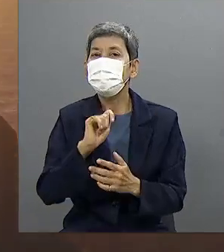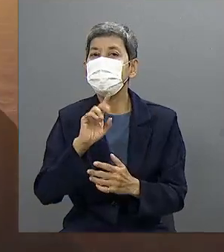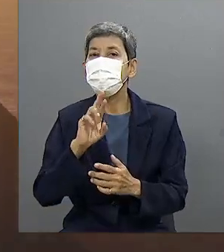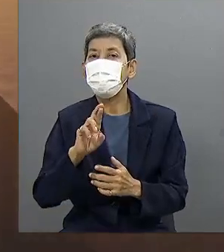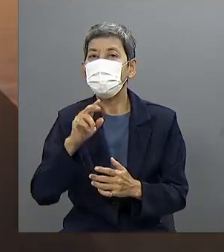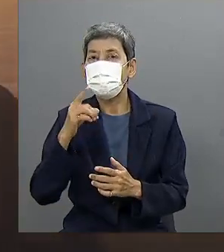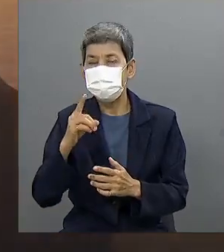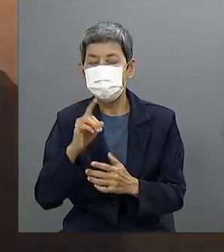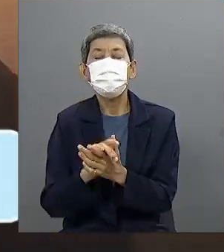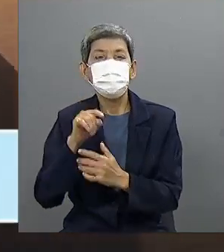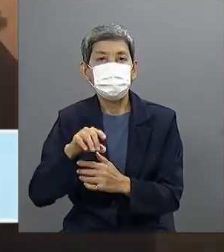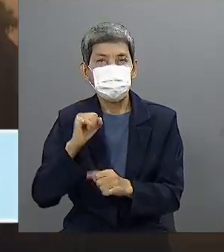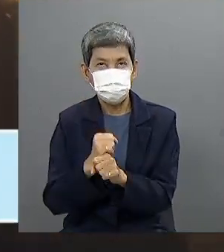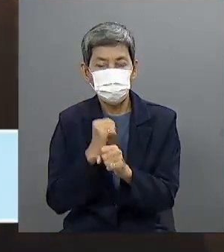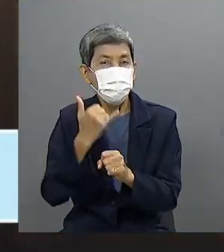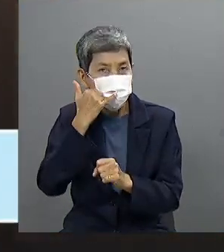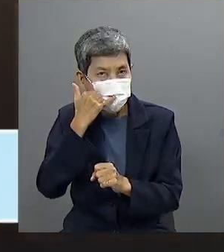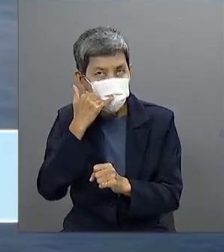www.prd.go.th หรือโทรไปก็ได้ครับ